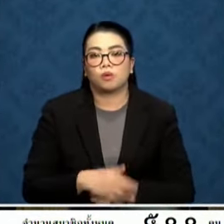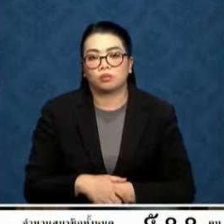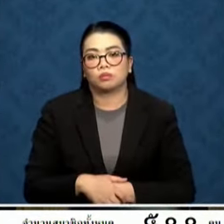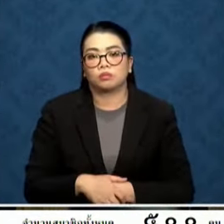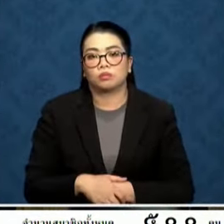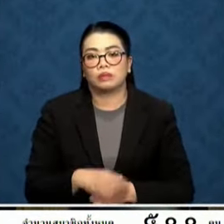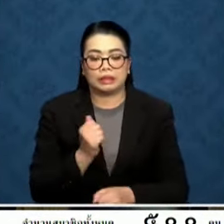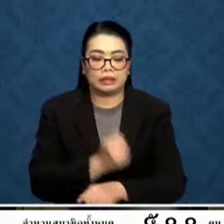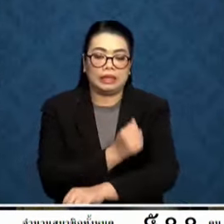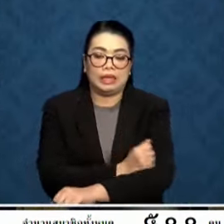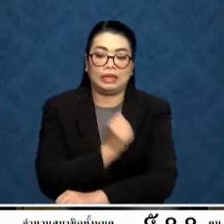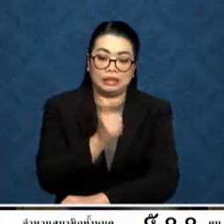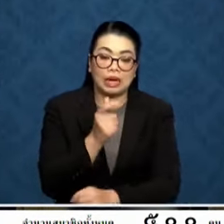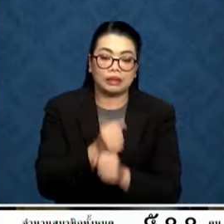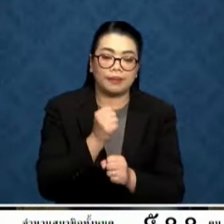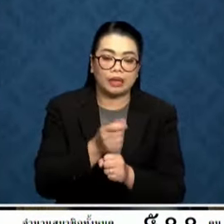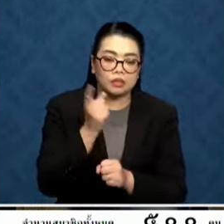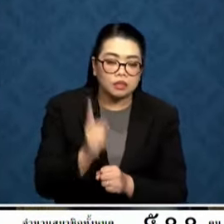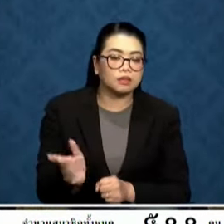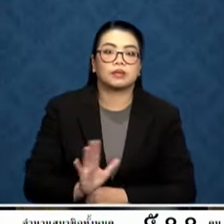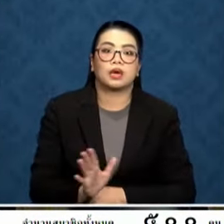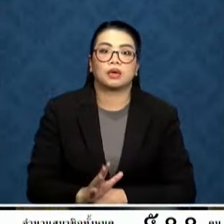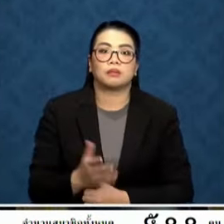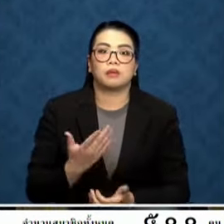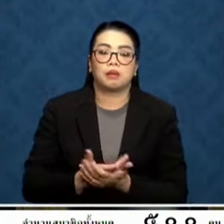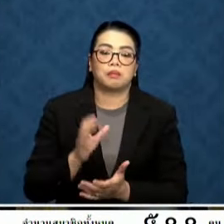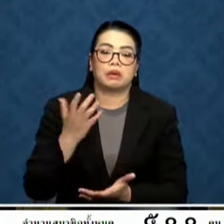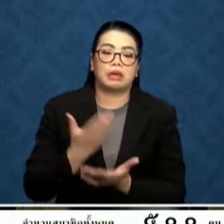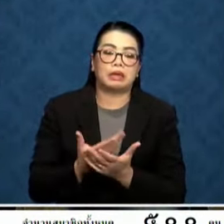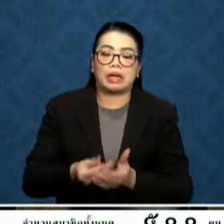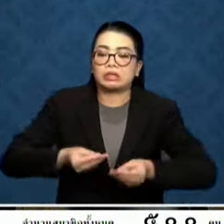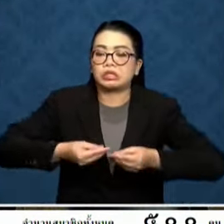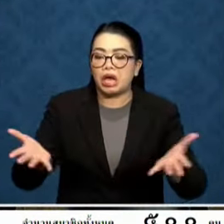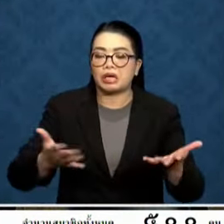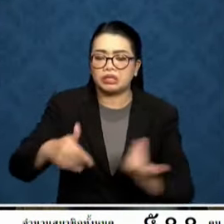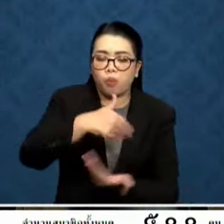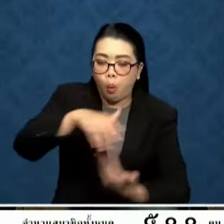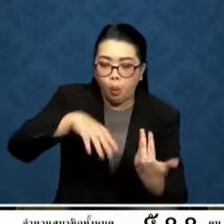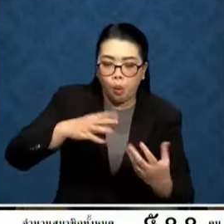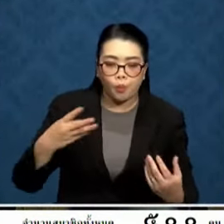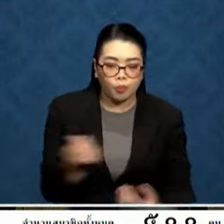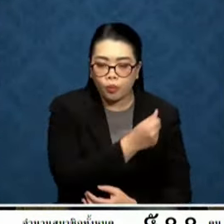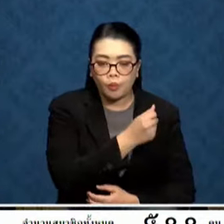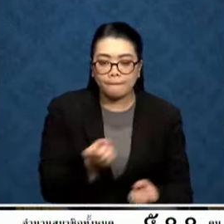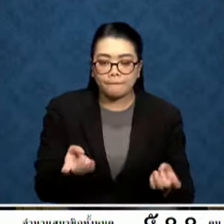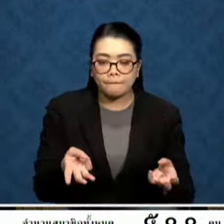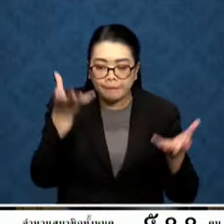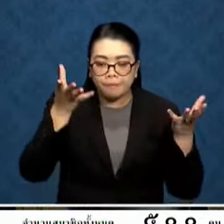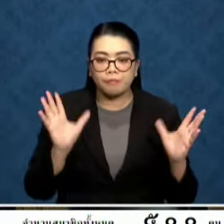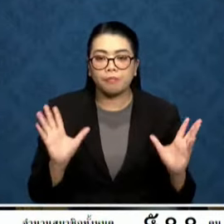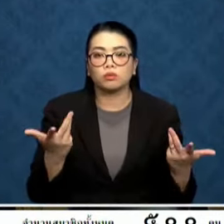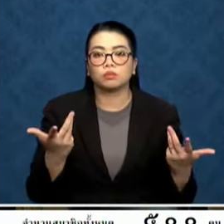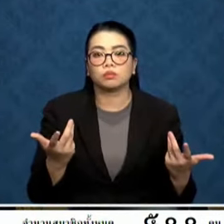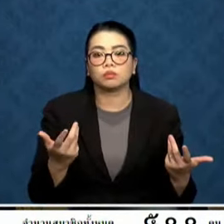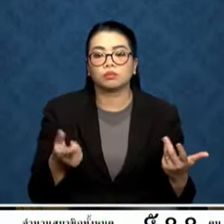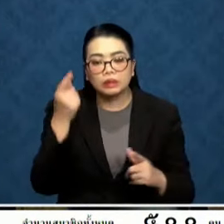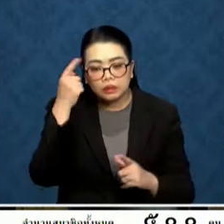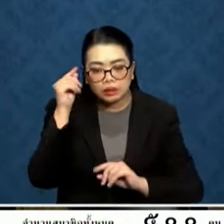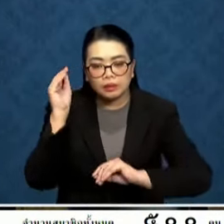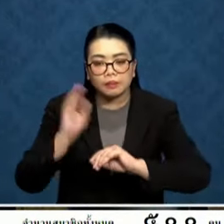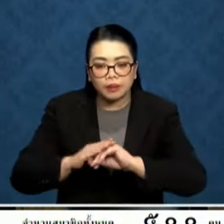จากการจ้างงานรวมถึงไม่สามารถอาศัยเพียงแค่การหวังจะเพิ่ม